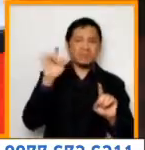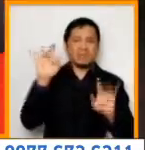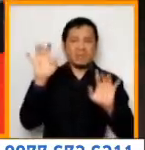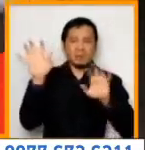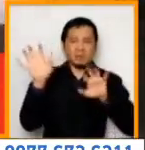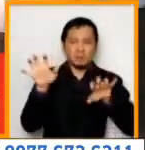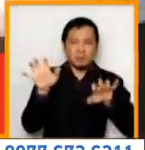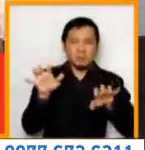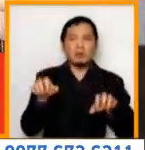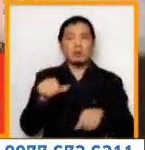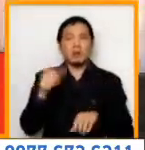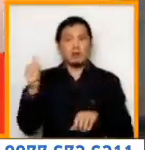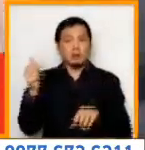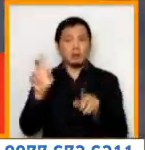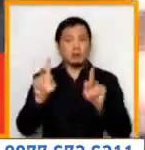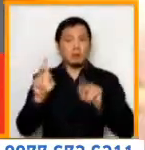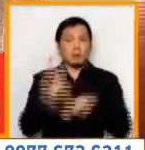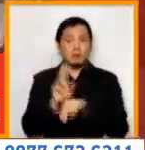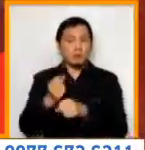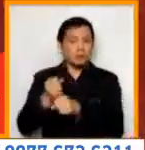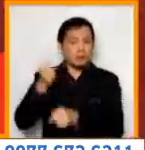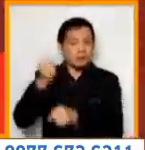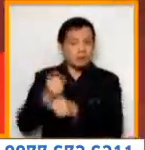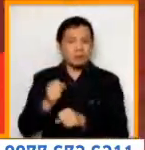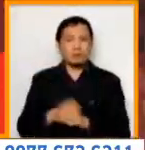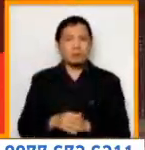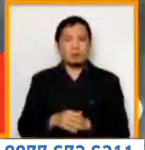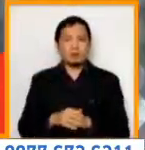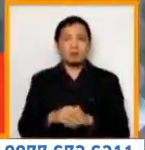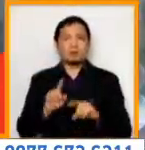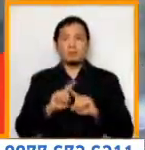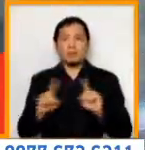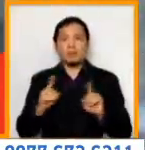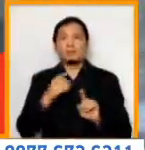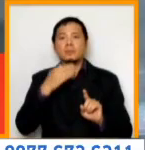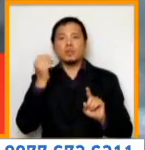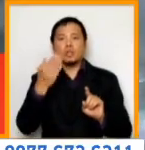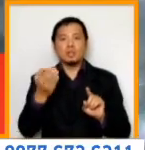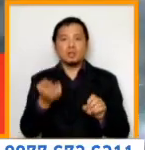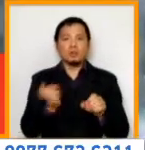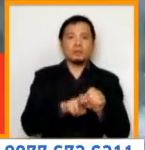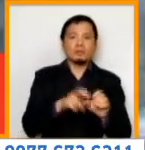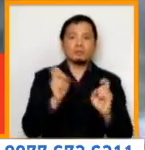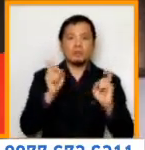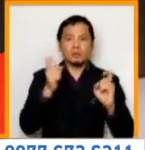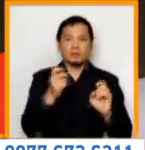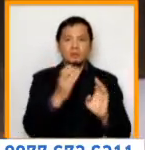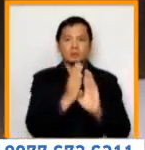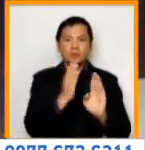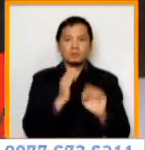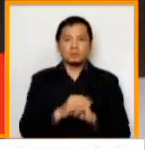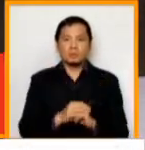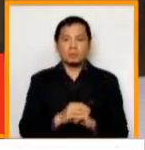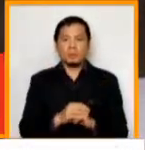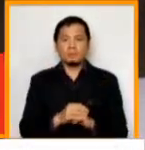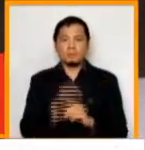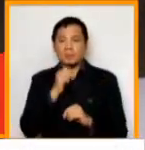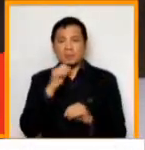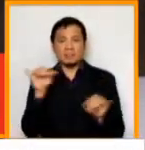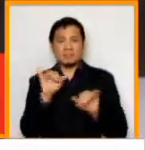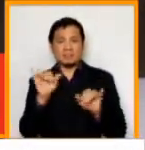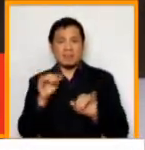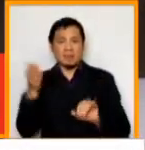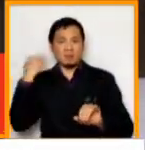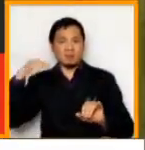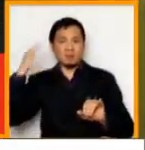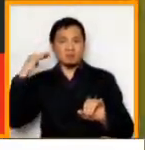dalang payong. Pero mas marami ang nagmadali na lang sumakay ng bus. Pero di tulad ng dati, karamihan sa mga bus ay hindi na nag-check ng